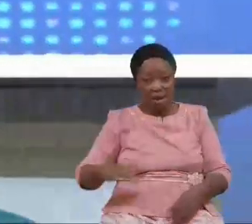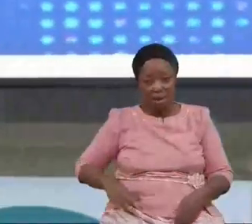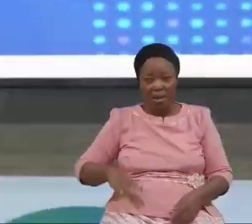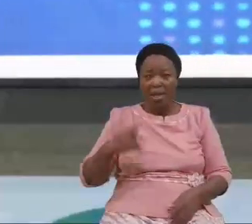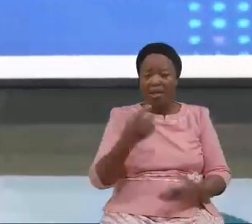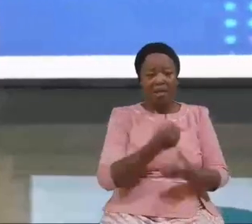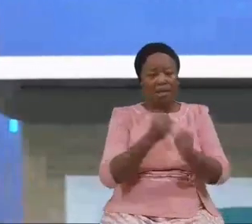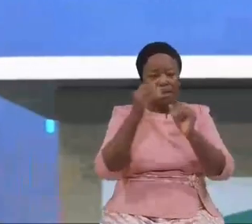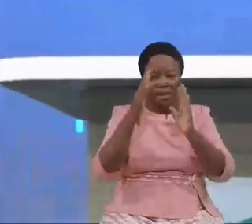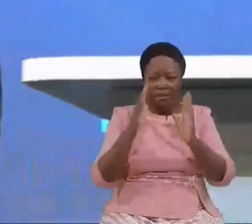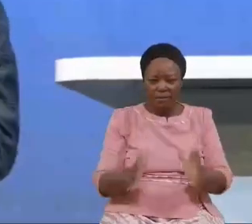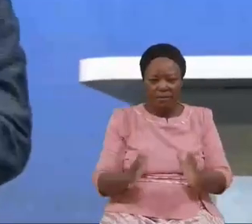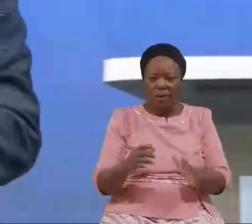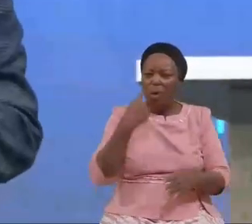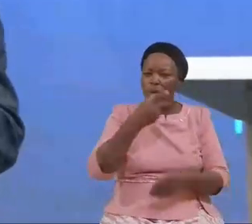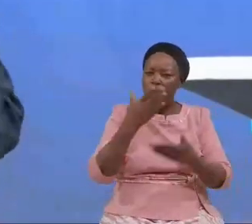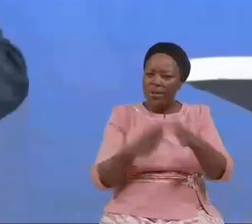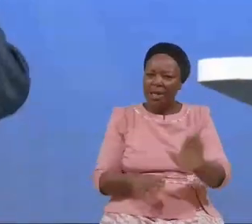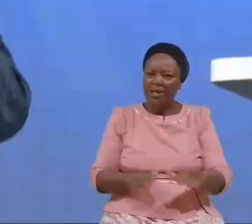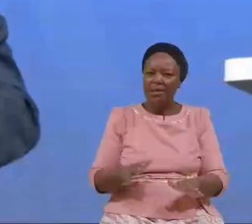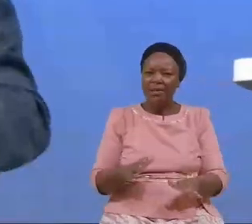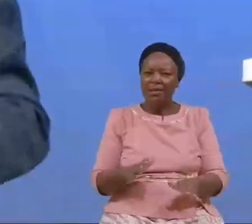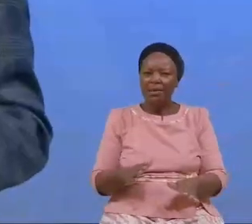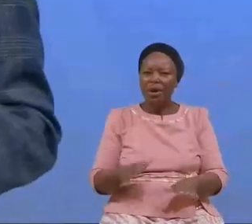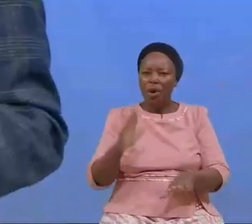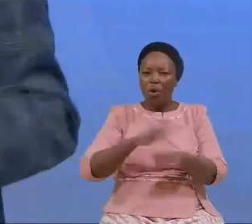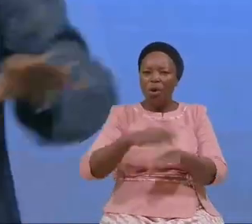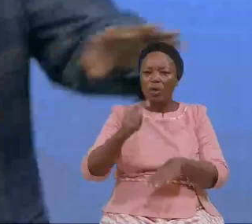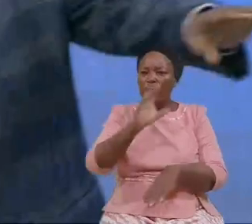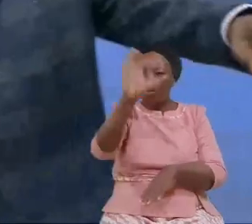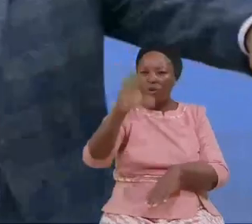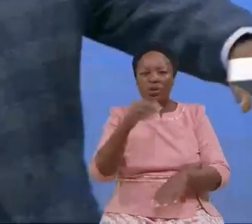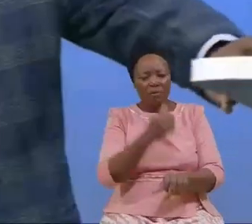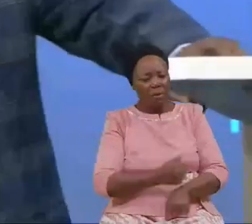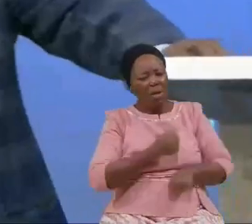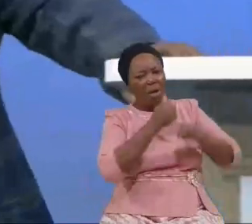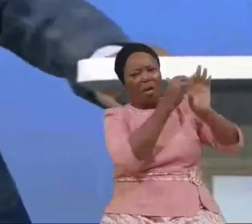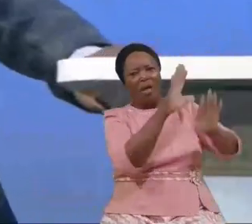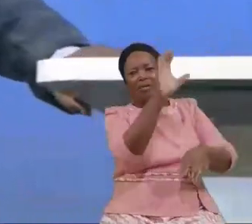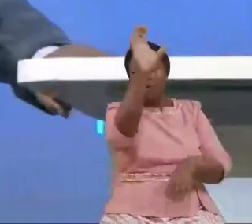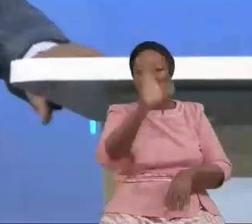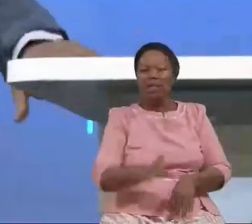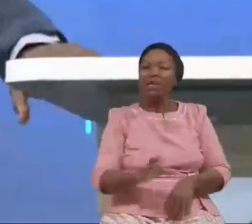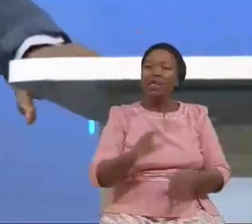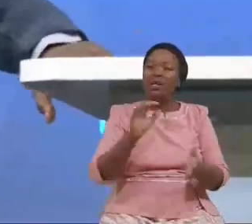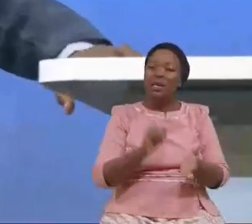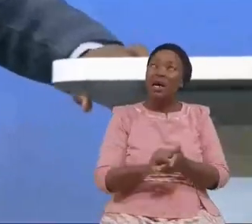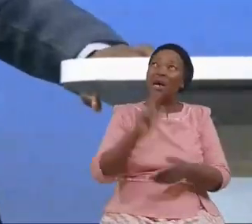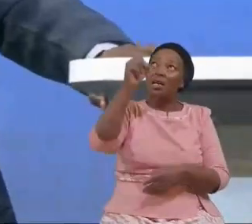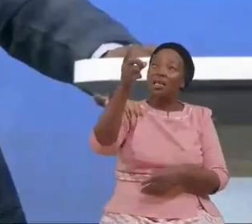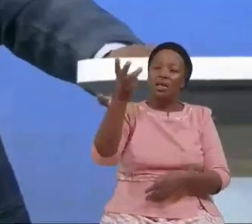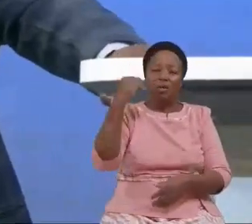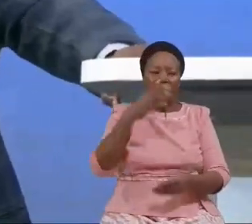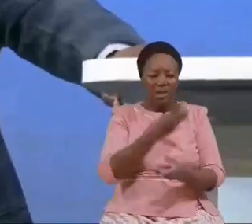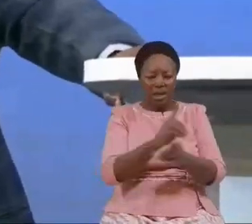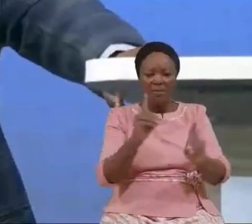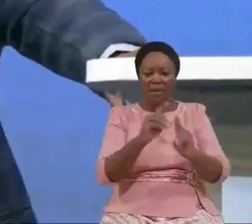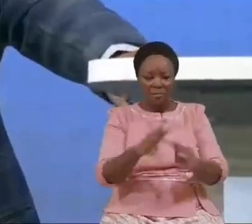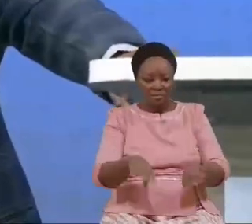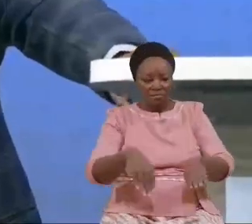qui est mort sur la croix du Calvaire qu'il a été livré